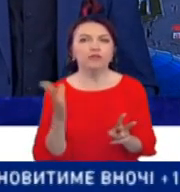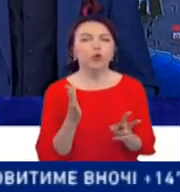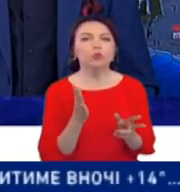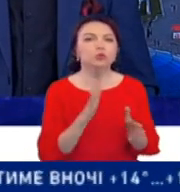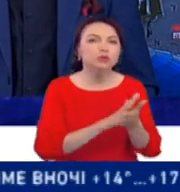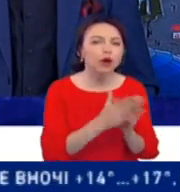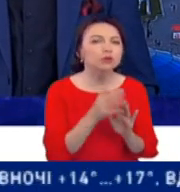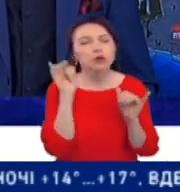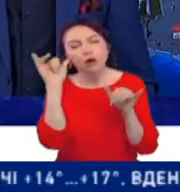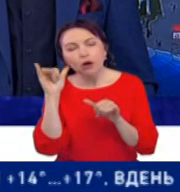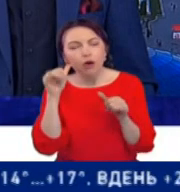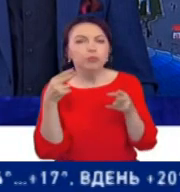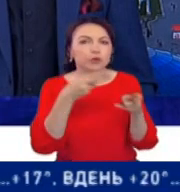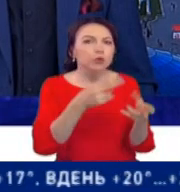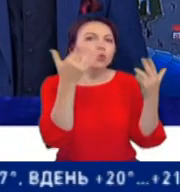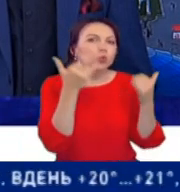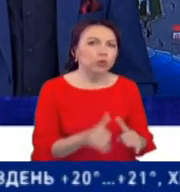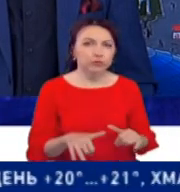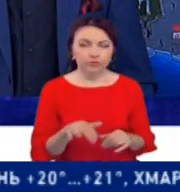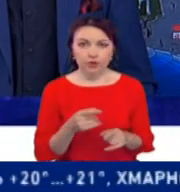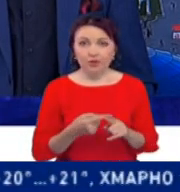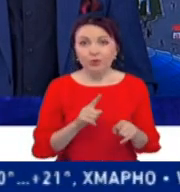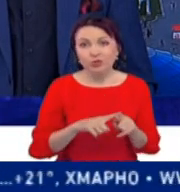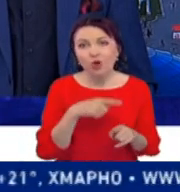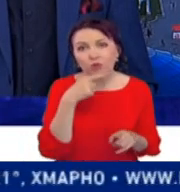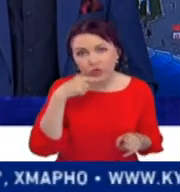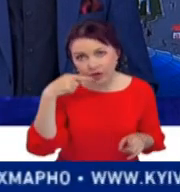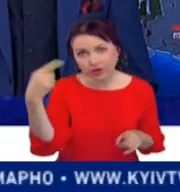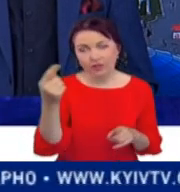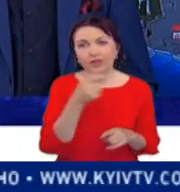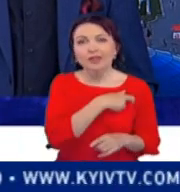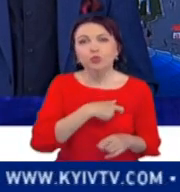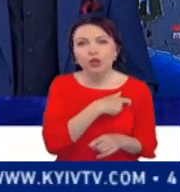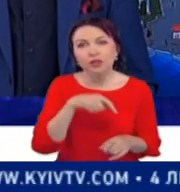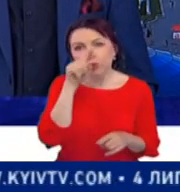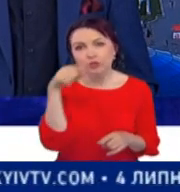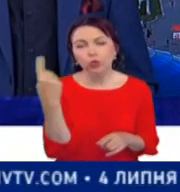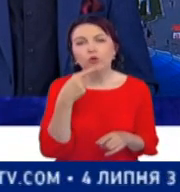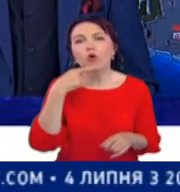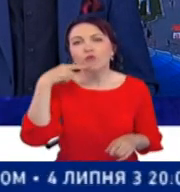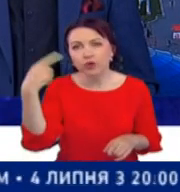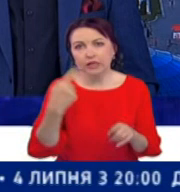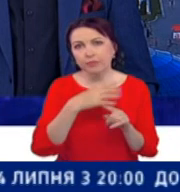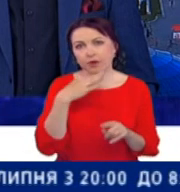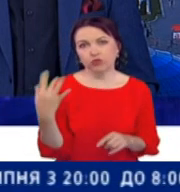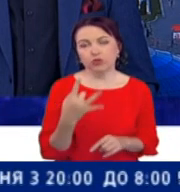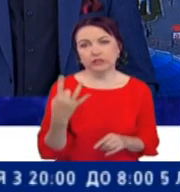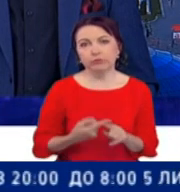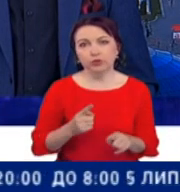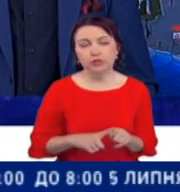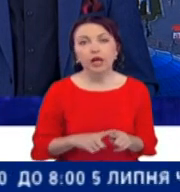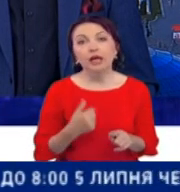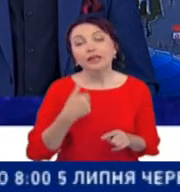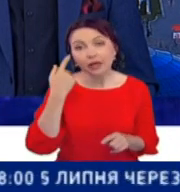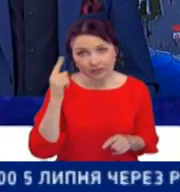знаходиться область. Хоча про це говорили, я знаю, що і депутати з Луганщини говорили про це неодноразово, я знаю,